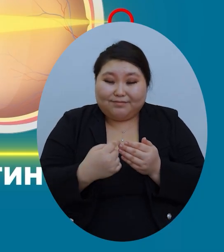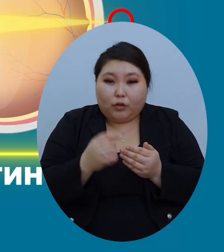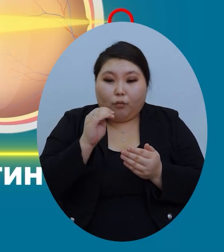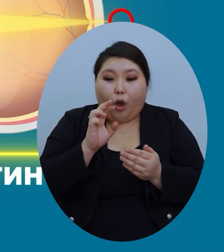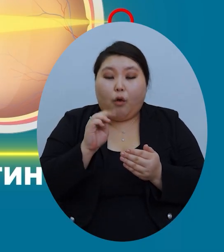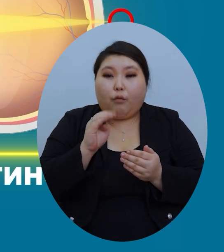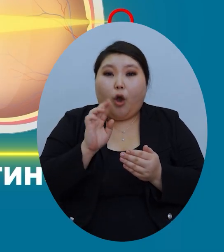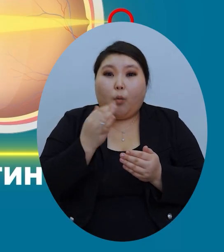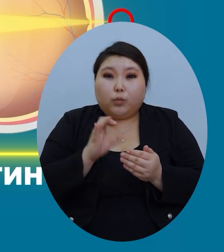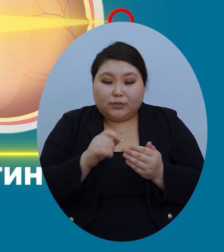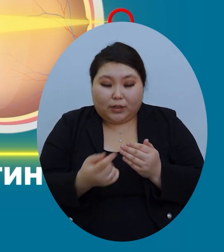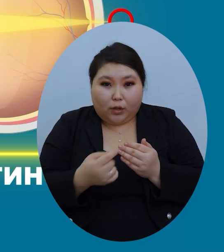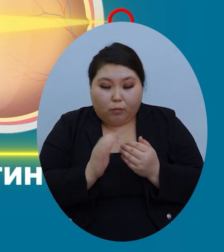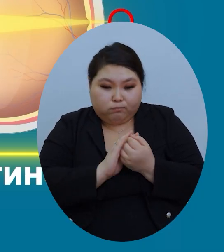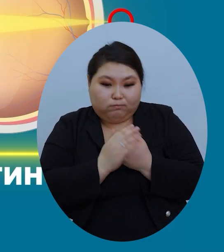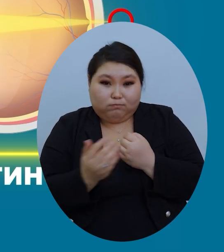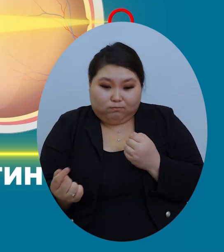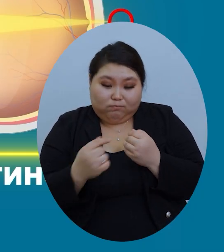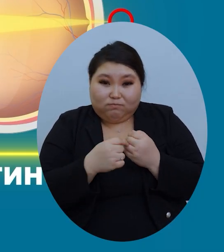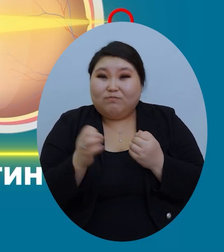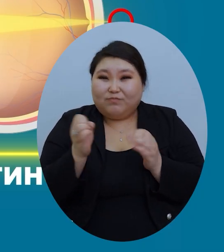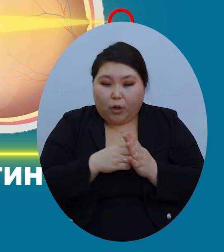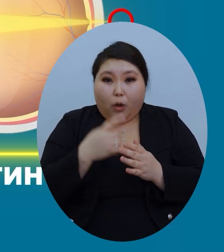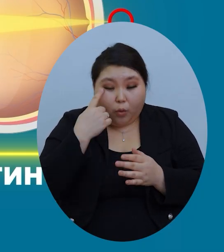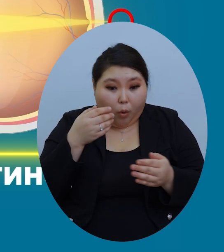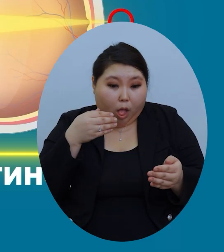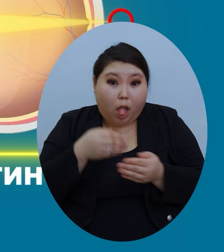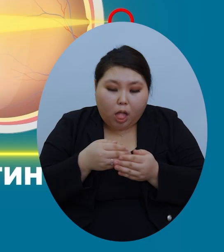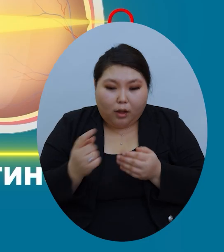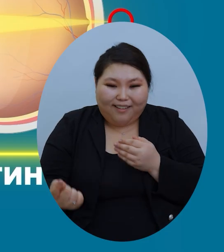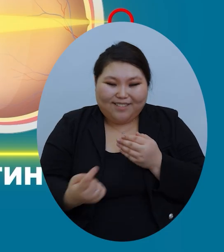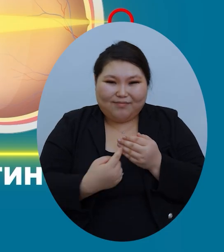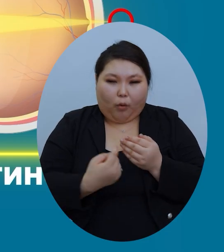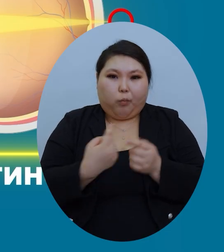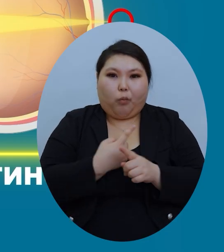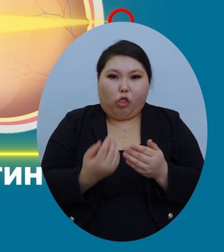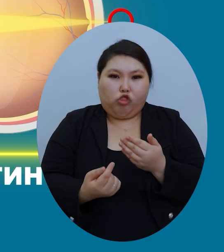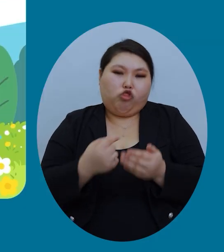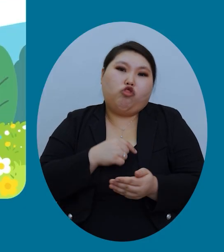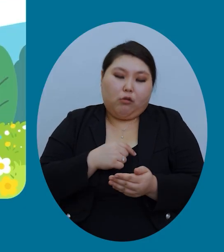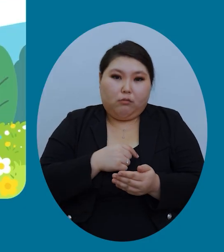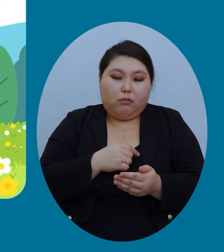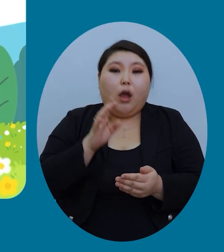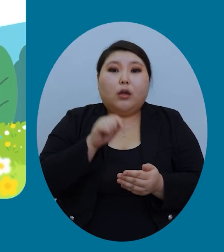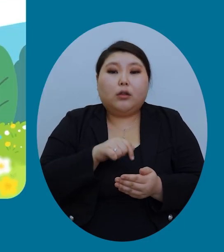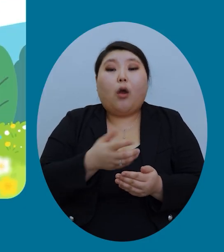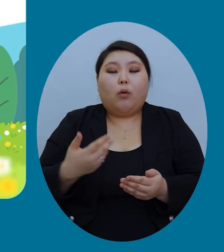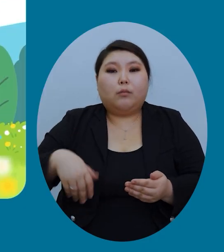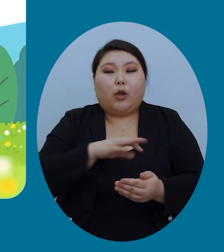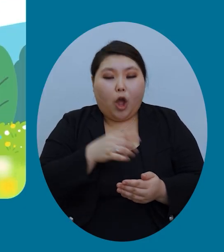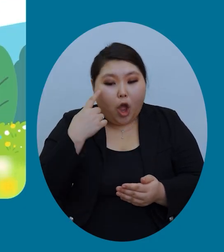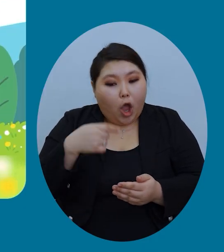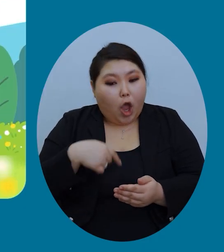бүрхүүл дээр тусдаг байтал нүд богино учраас нэвтрээд ард нь тусчихдаг. Энэ тохиолдолд бид ойрын ямыг бүдэг харах